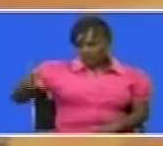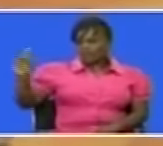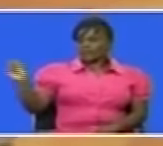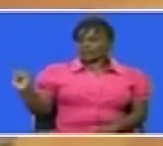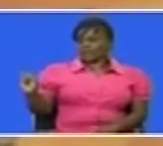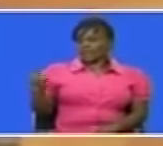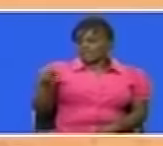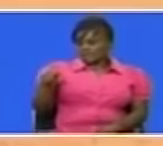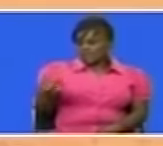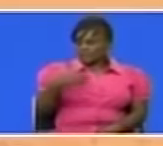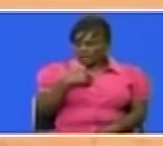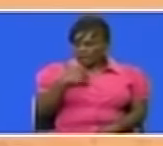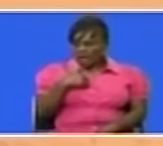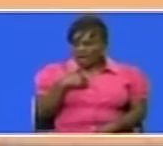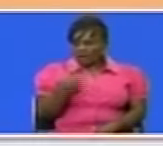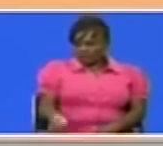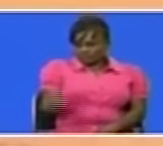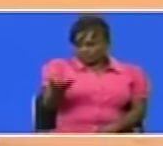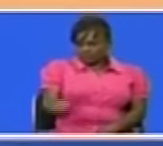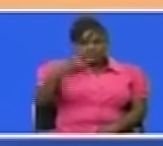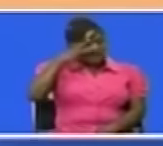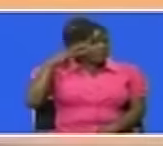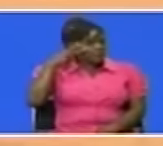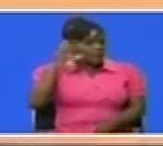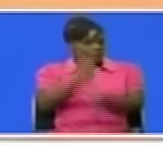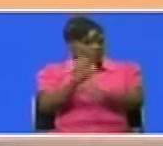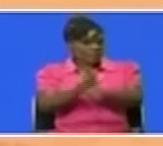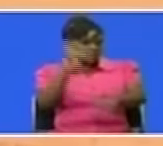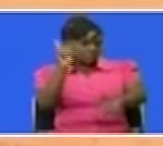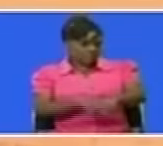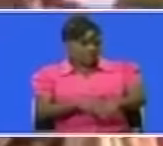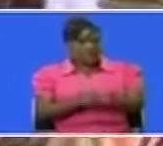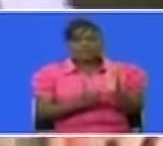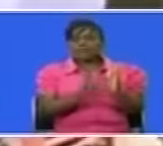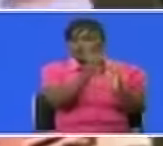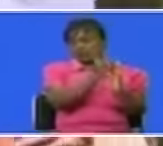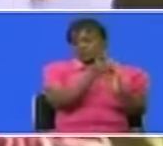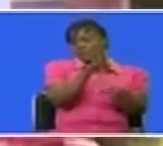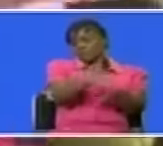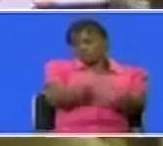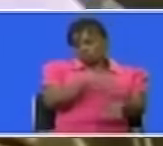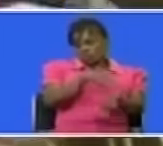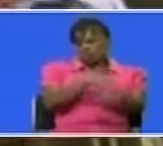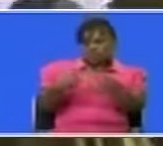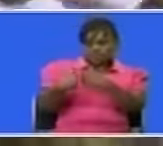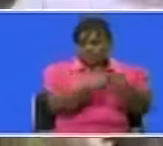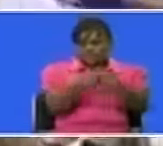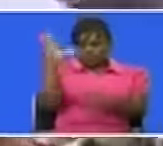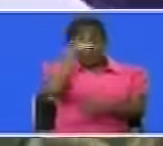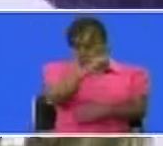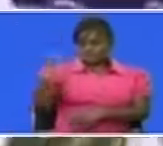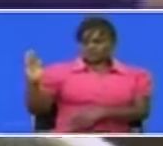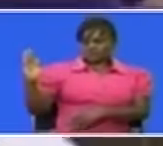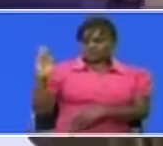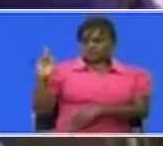kaunti ambayo imekabiliwa na visa vya mashambulizi ya kigaidi, visa ambavyo vimetishia maendeleo ya kaunti. Licha changamoto za ukosefu usalama